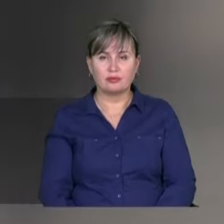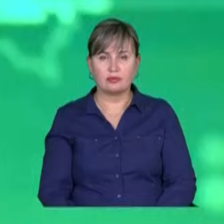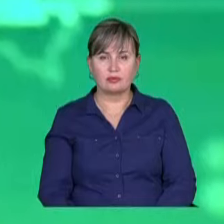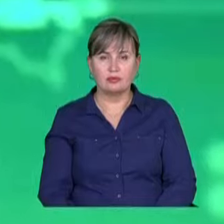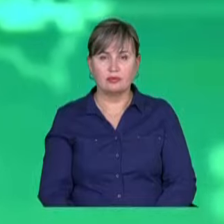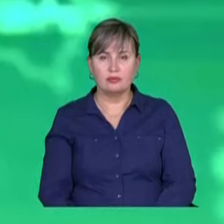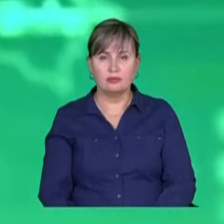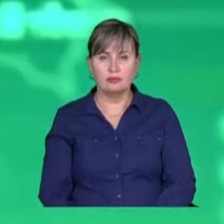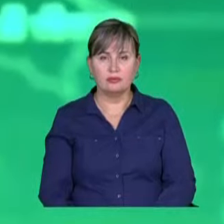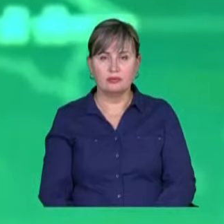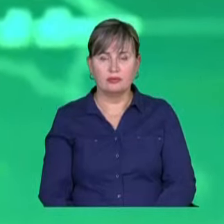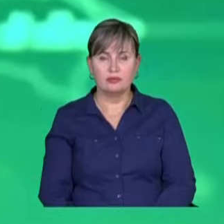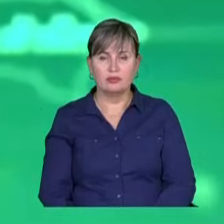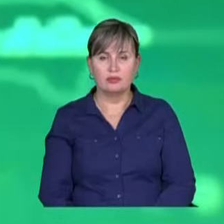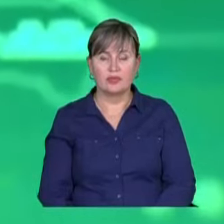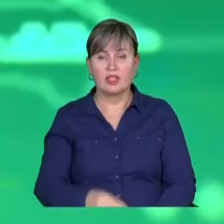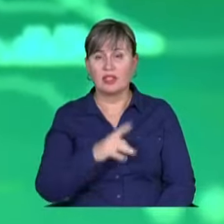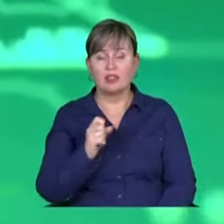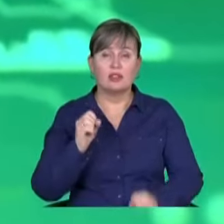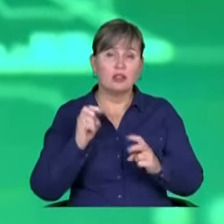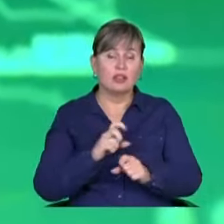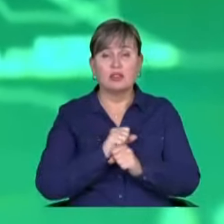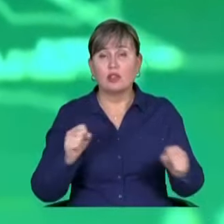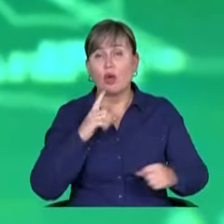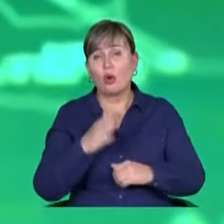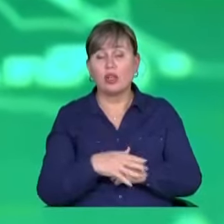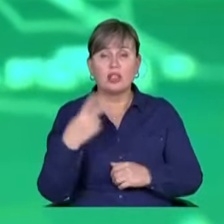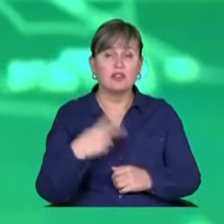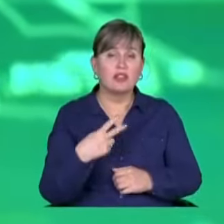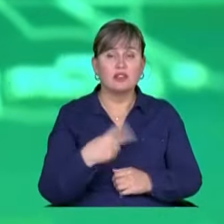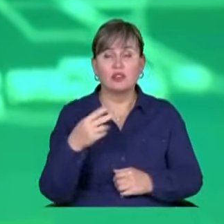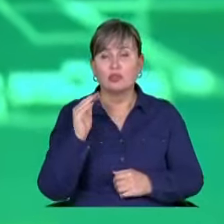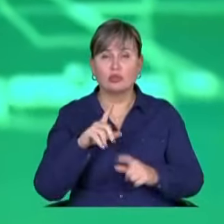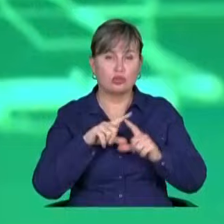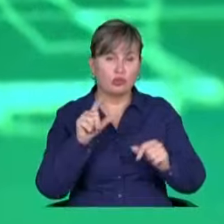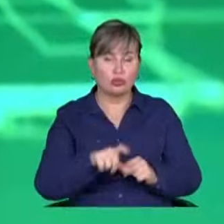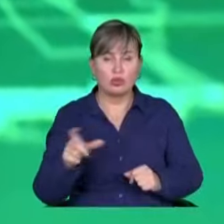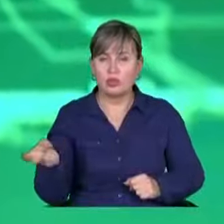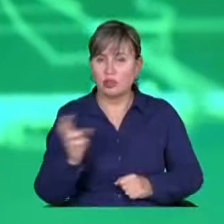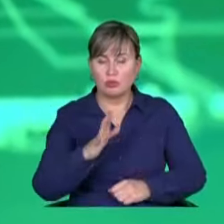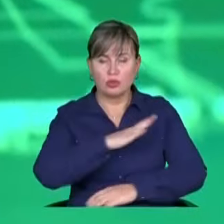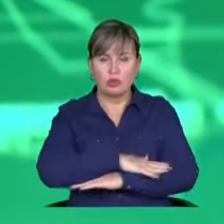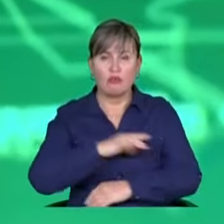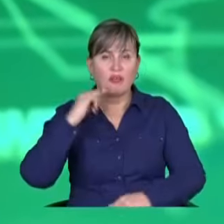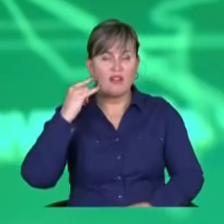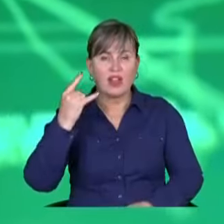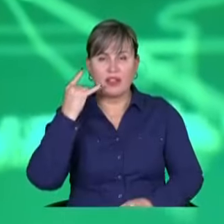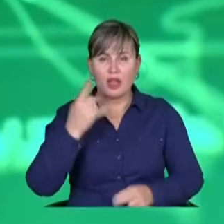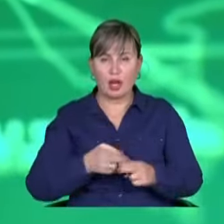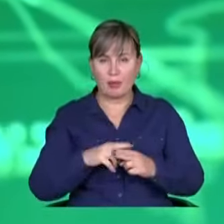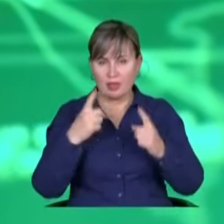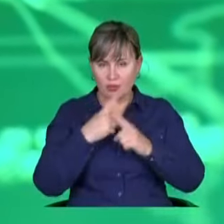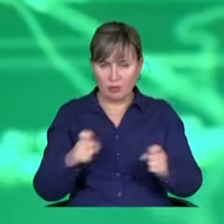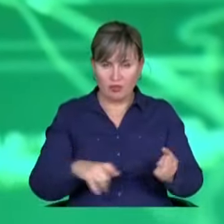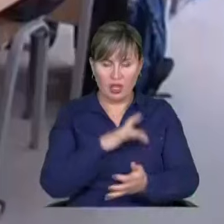Алматы. Из-за угроз теракта около 22 тысяч школьников не пришли на уроки в Павлодаре. Об этом сообщили